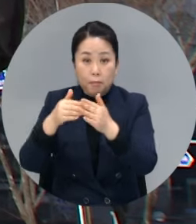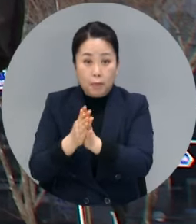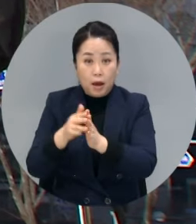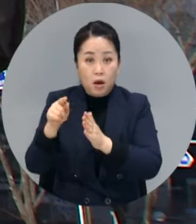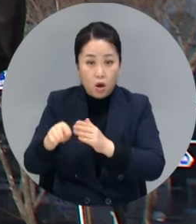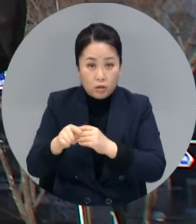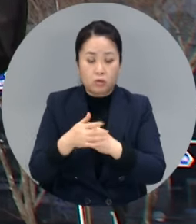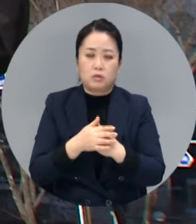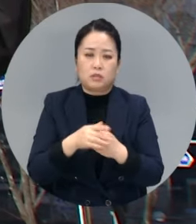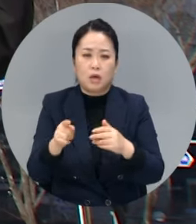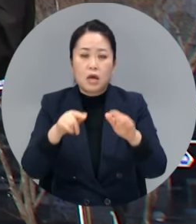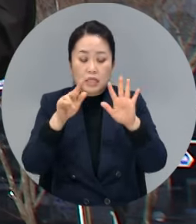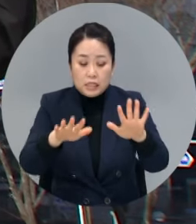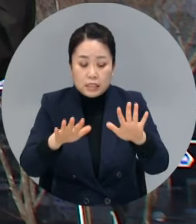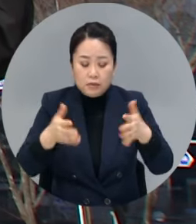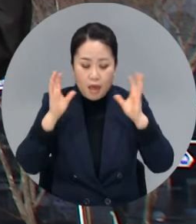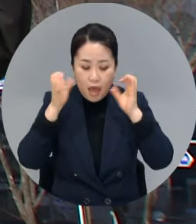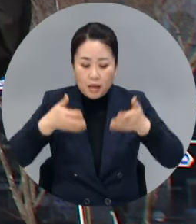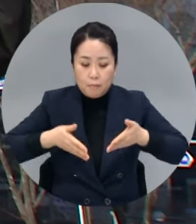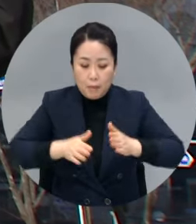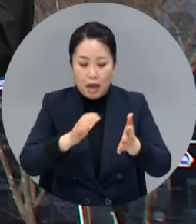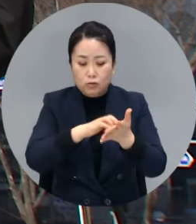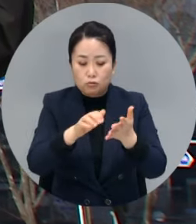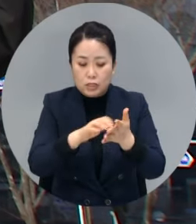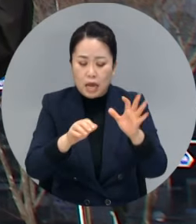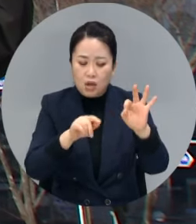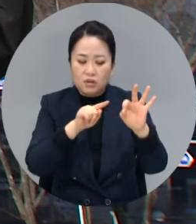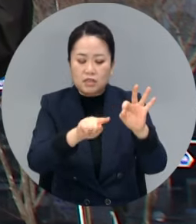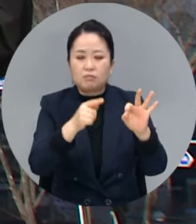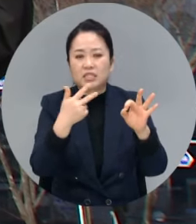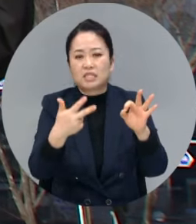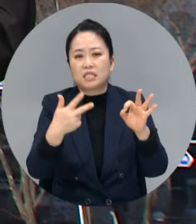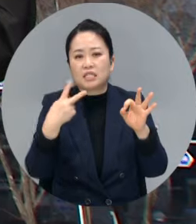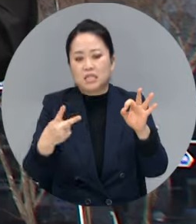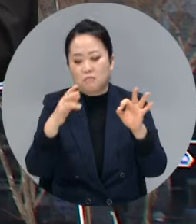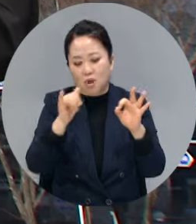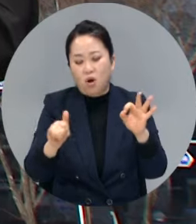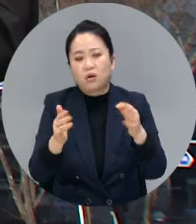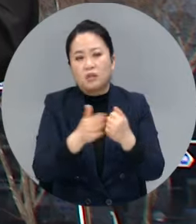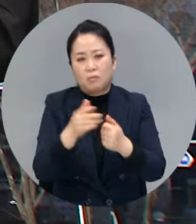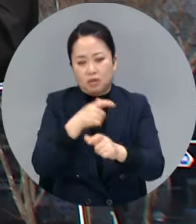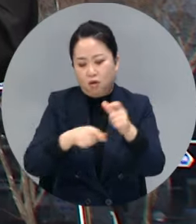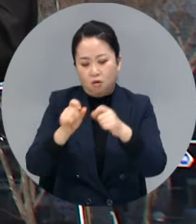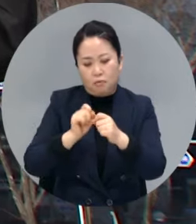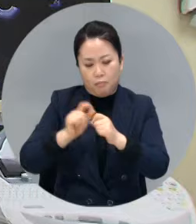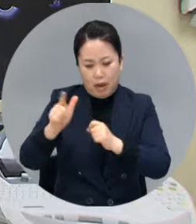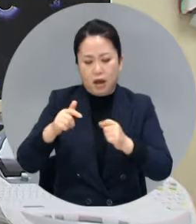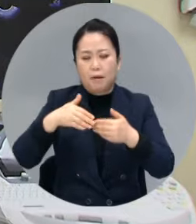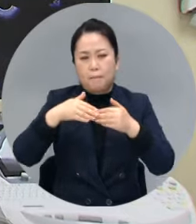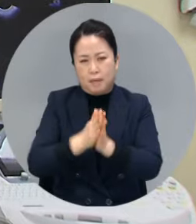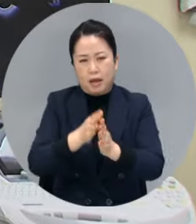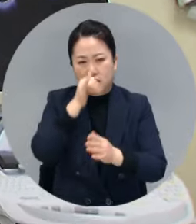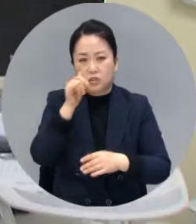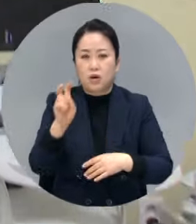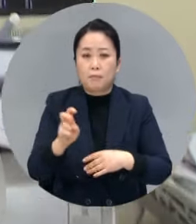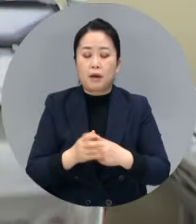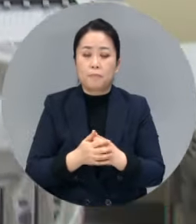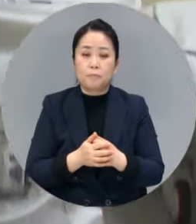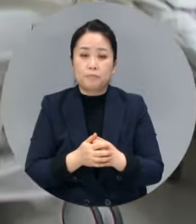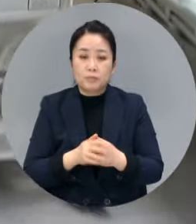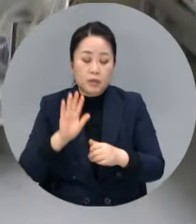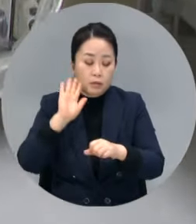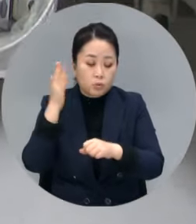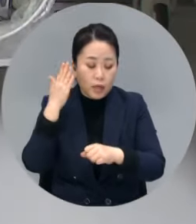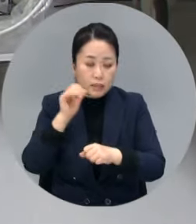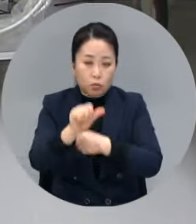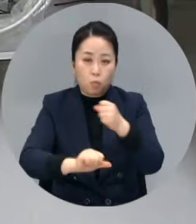출산율 0.72명이라는 저출생 추세 속에서 앞으로 더 잦아질 가능성이 크다는 점입니다. 실제로 최근